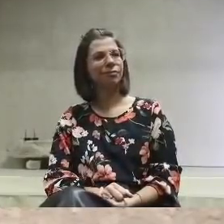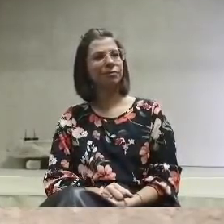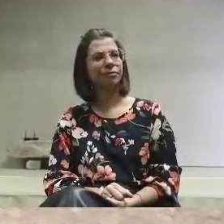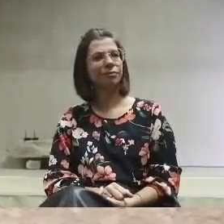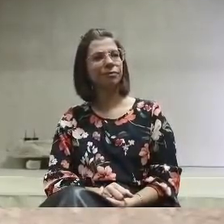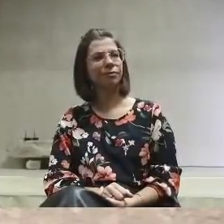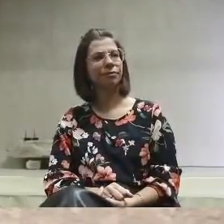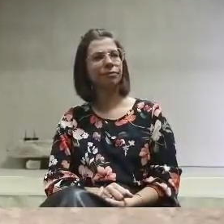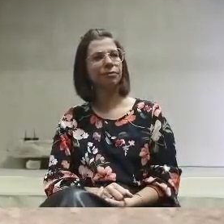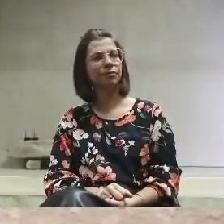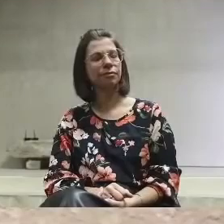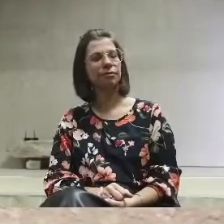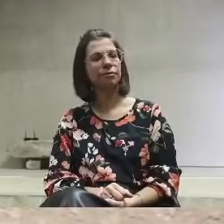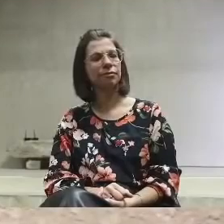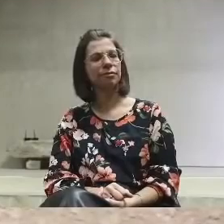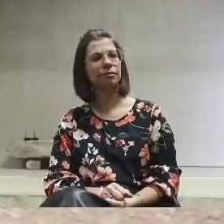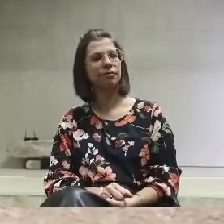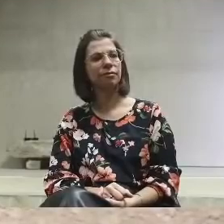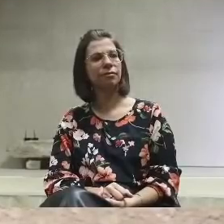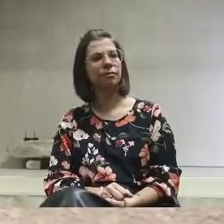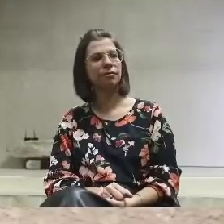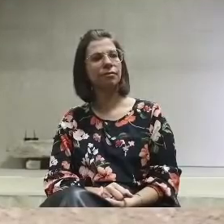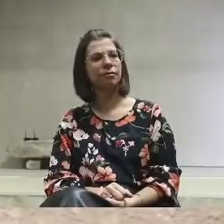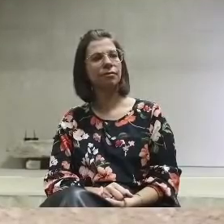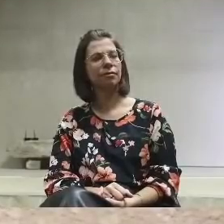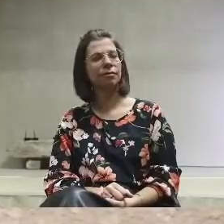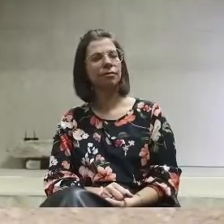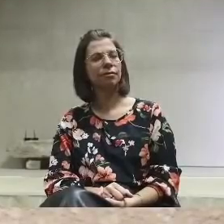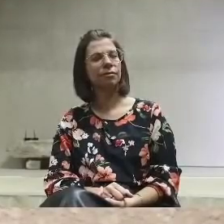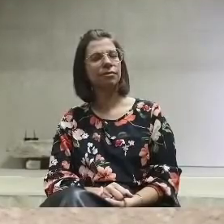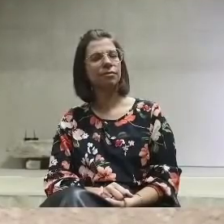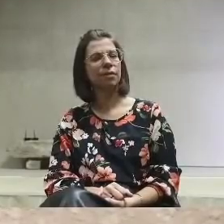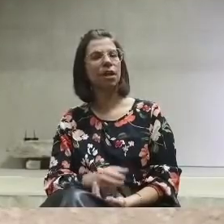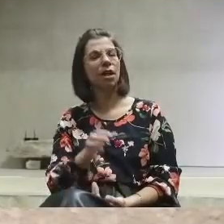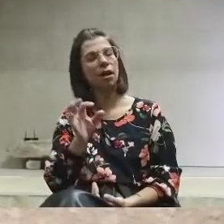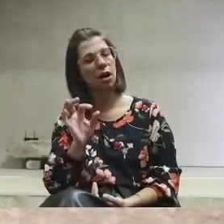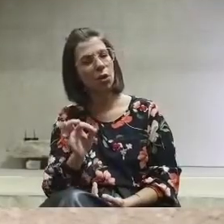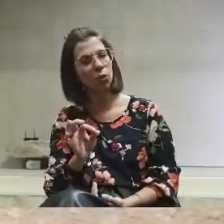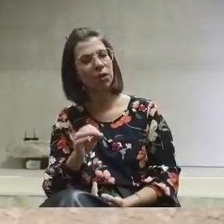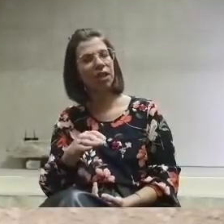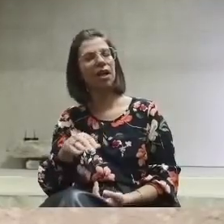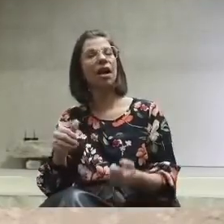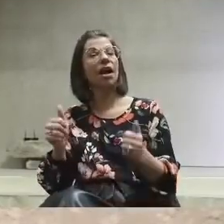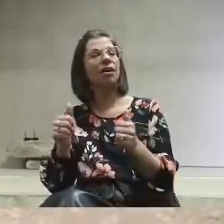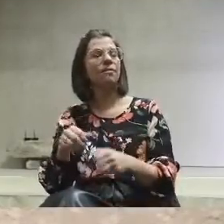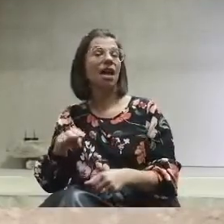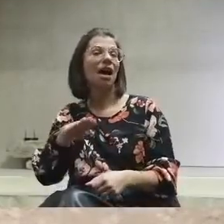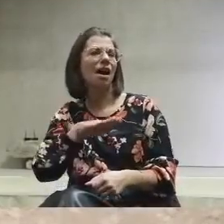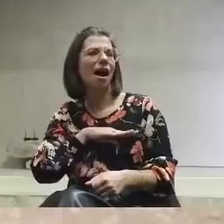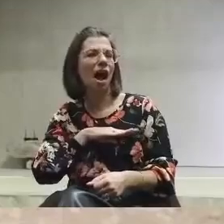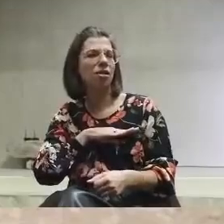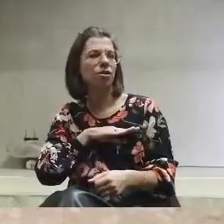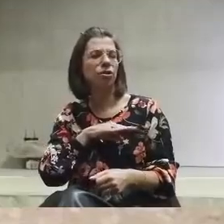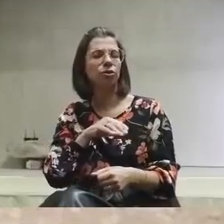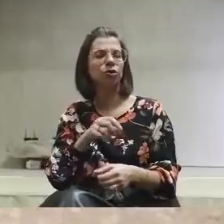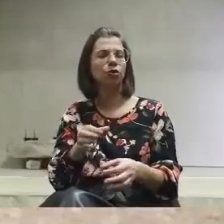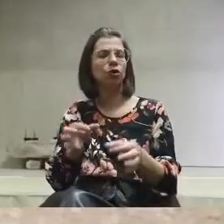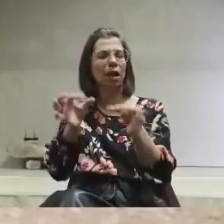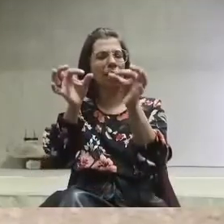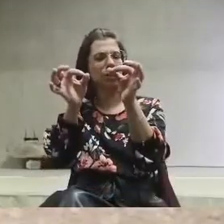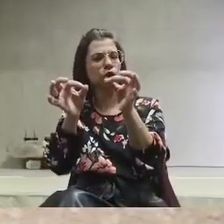de rendre le coupable innocent. Le coupable que nous